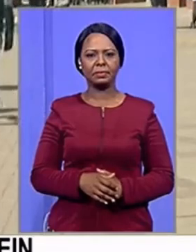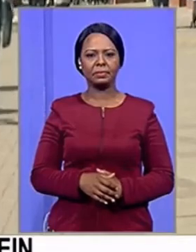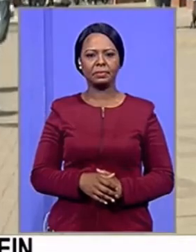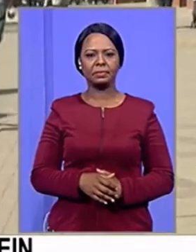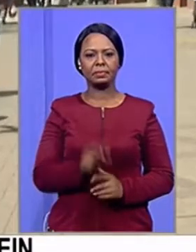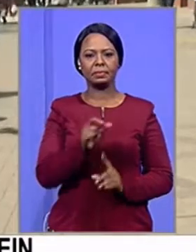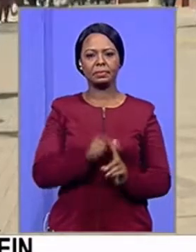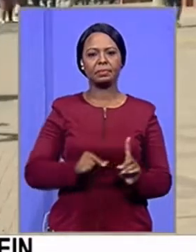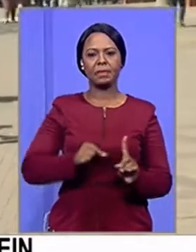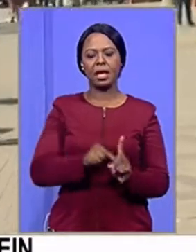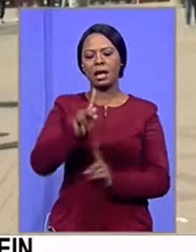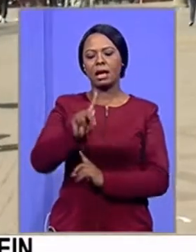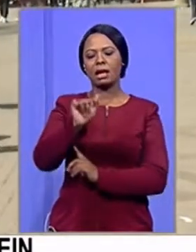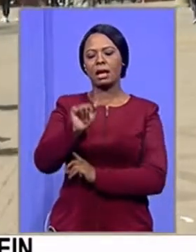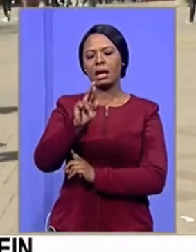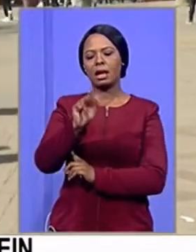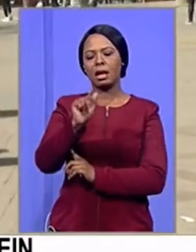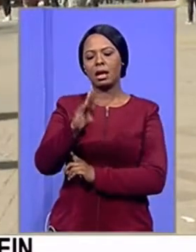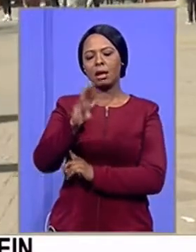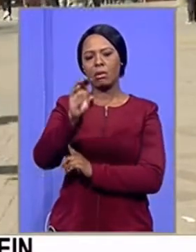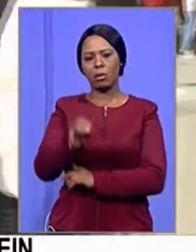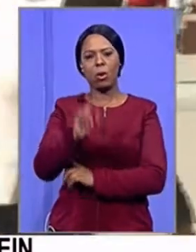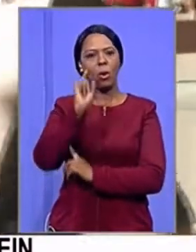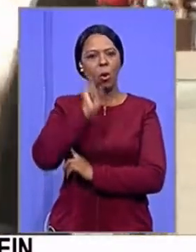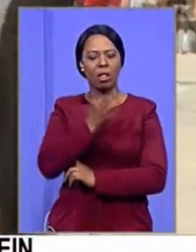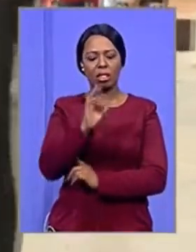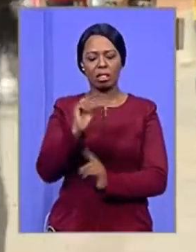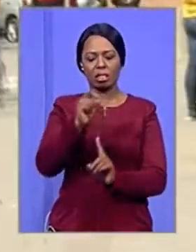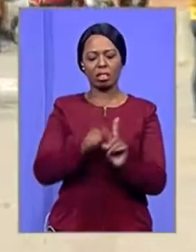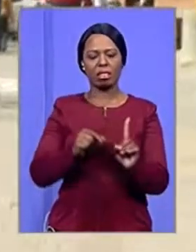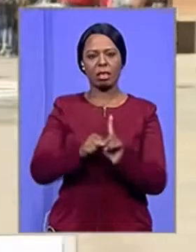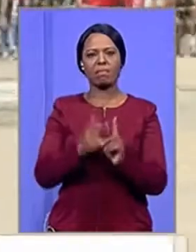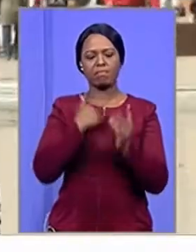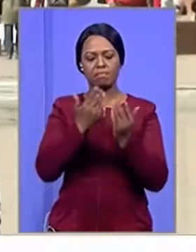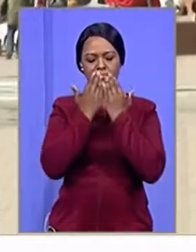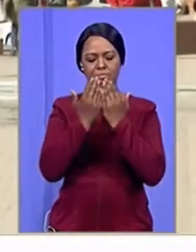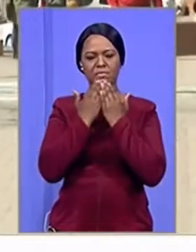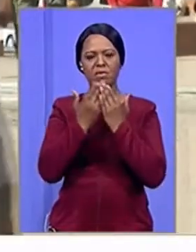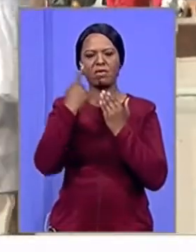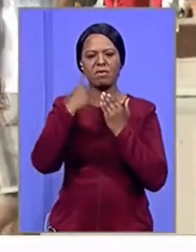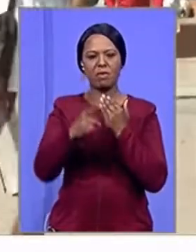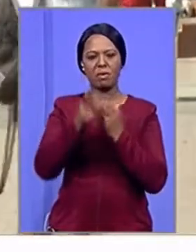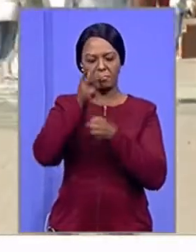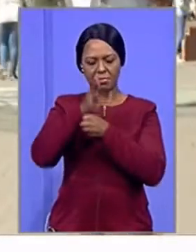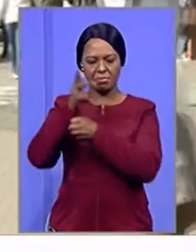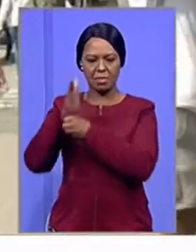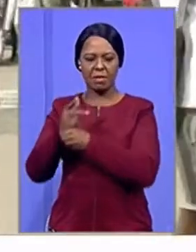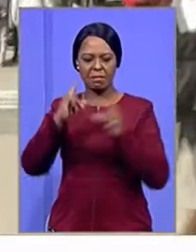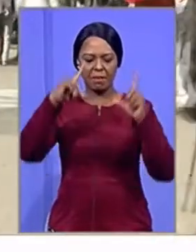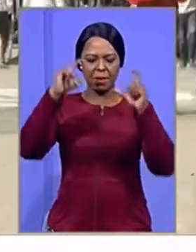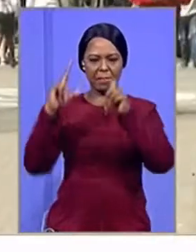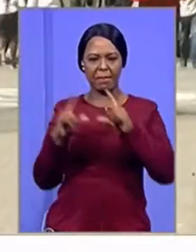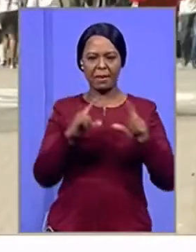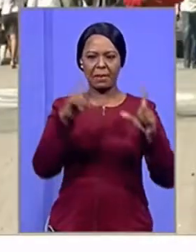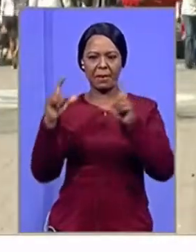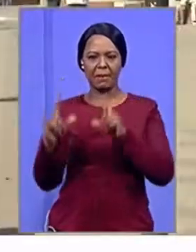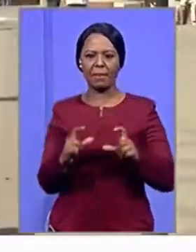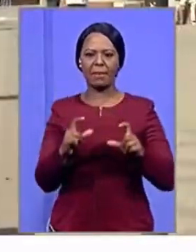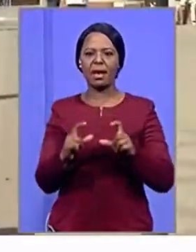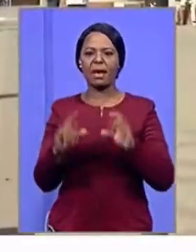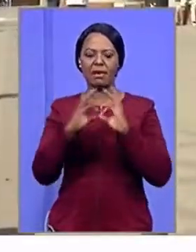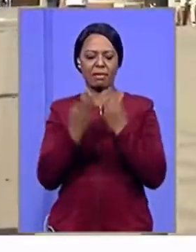Karabo Bosaletsi ya dilemo tse 30 o re o ithutile ho ba raditshwantsho lapeng ha ho motho le ha ile a le mong